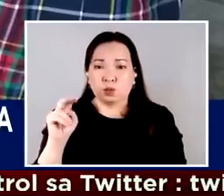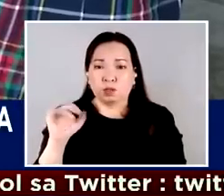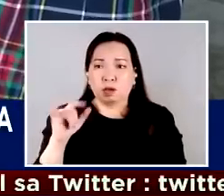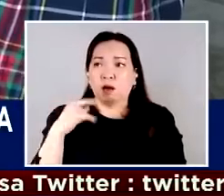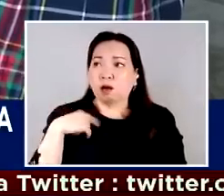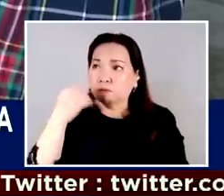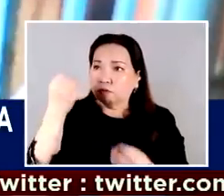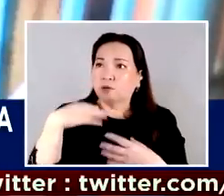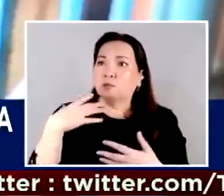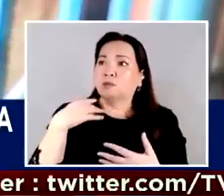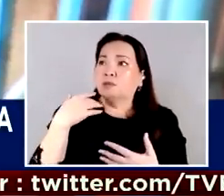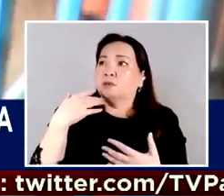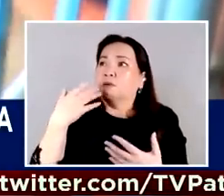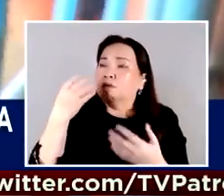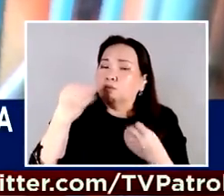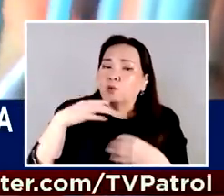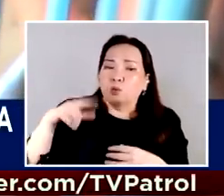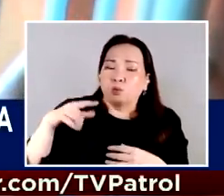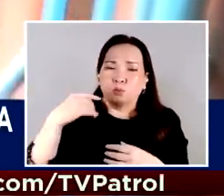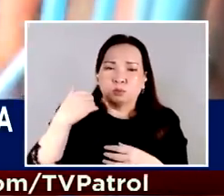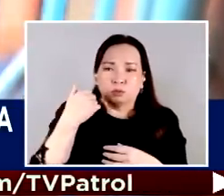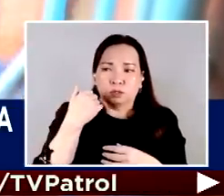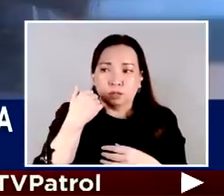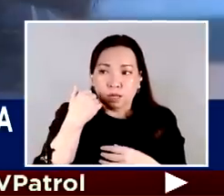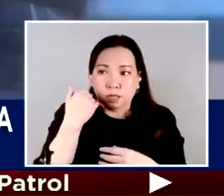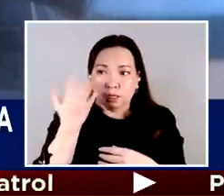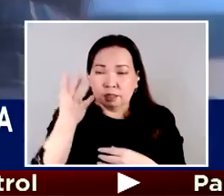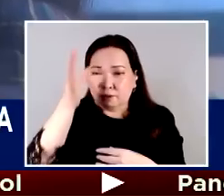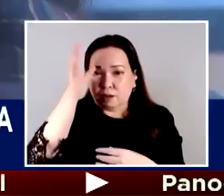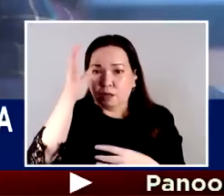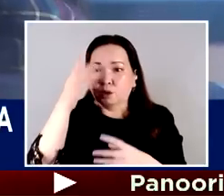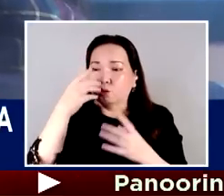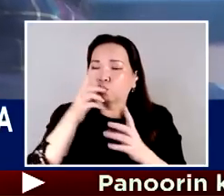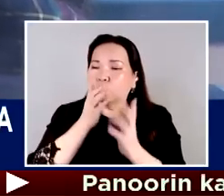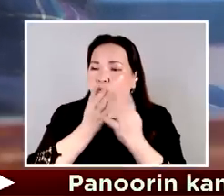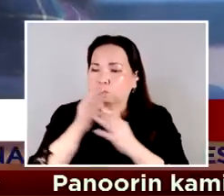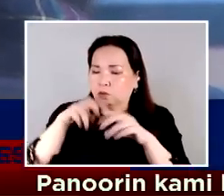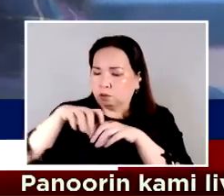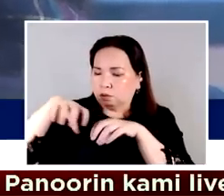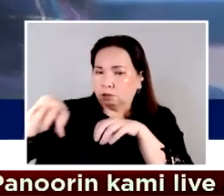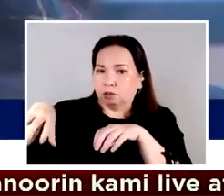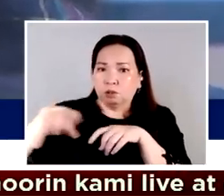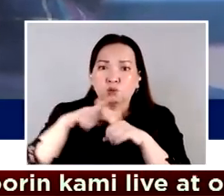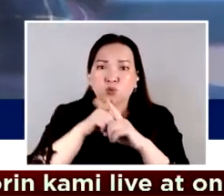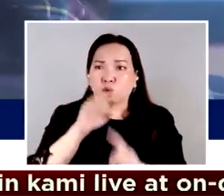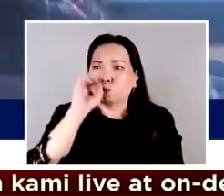nila ang pagpanaw ng ama mula sa kapwa nito preso. Hindi pa namin siya nabibisita po.